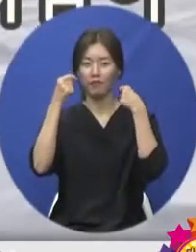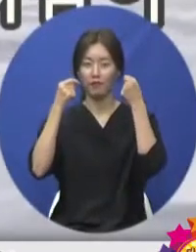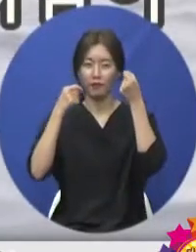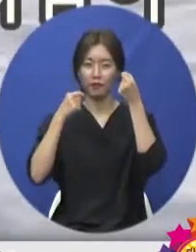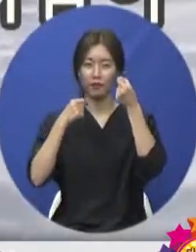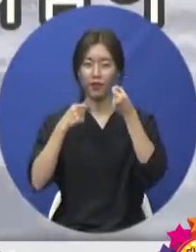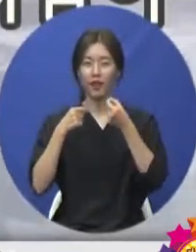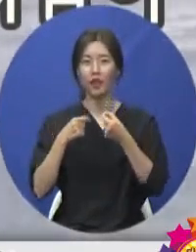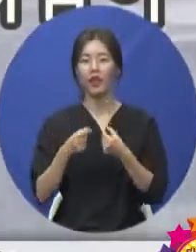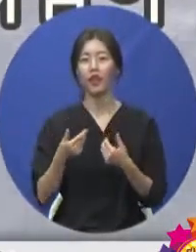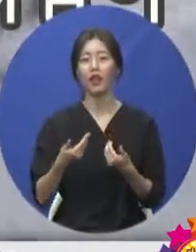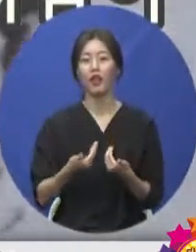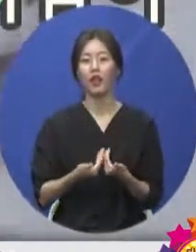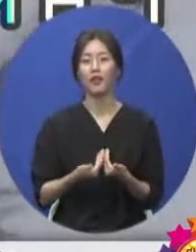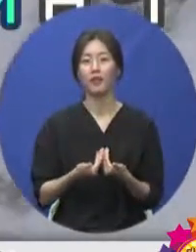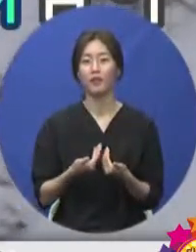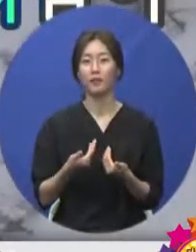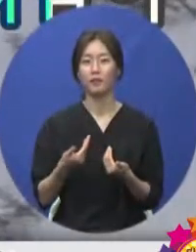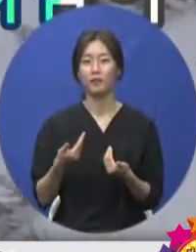울며